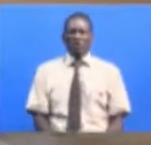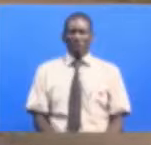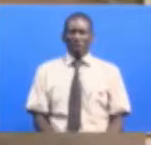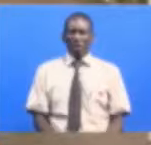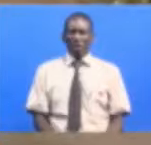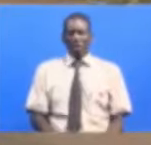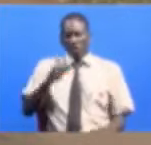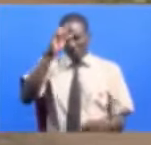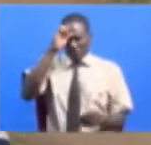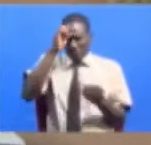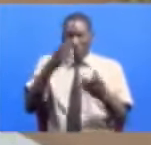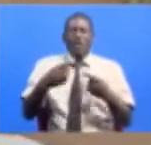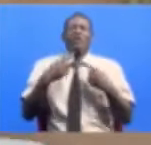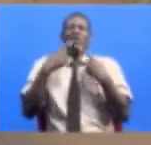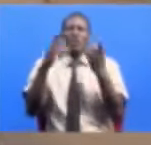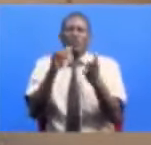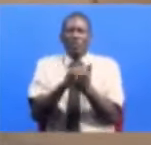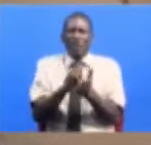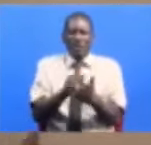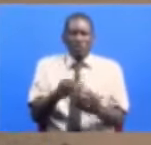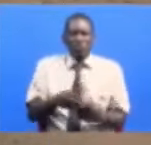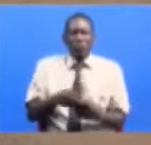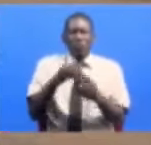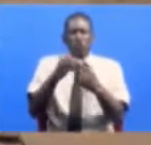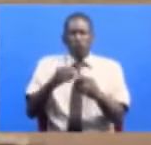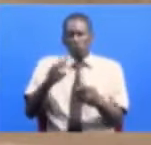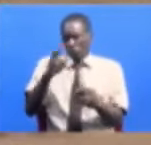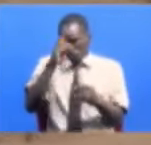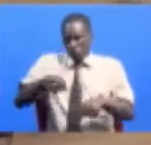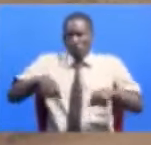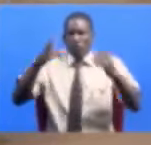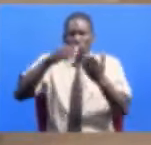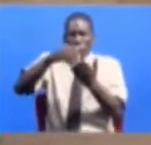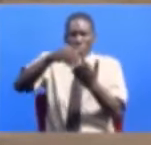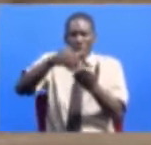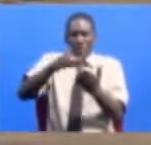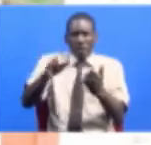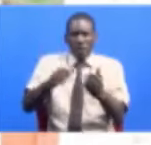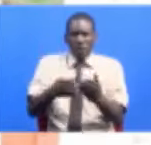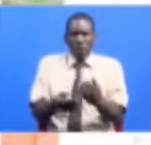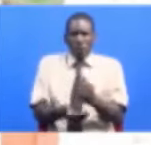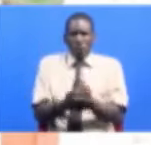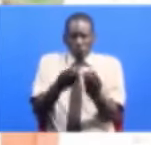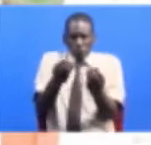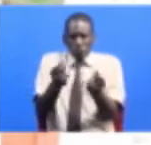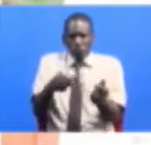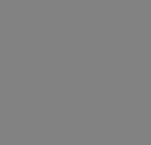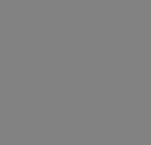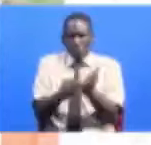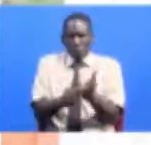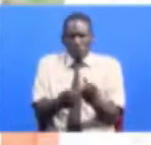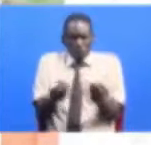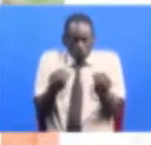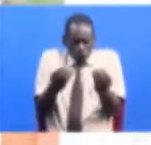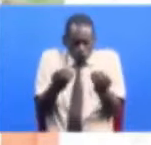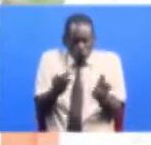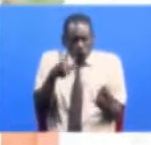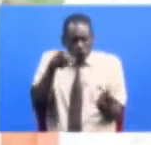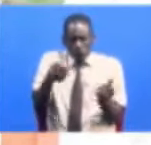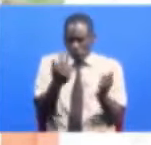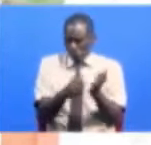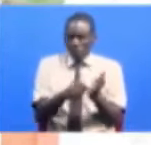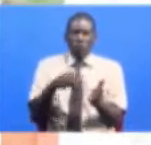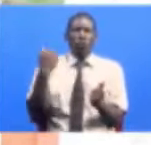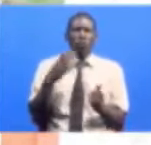Serikali sasa imetangaza kuwa vikosi maalum vitatumwa kusaidia kukabiliana na hali. Suluhisho ya hii wakora